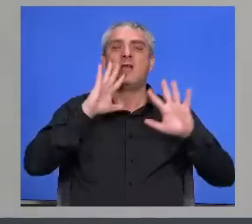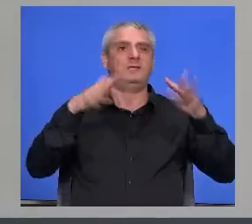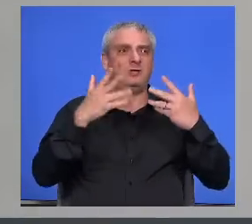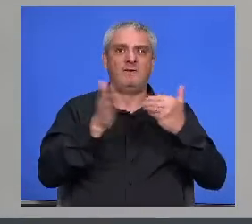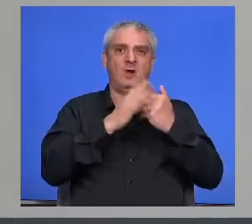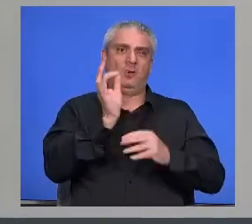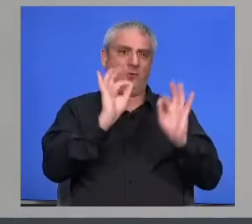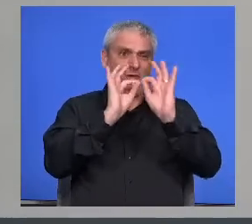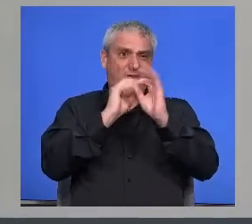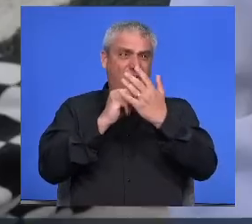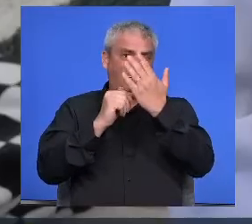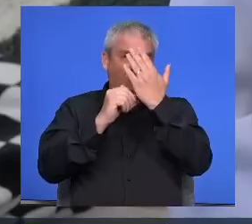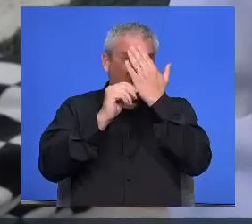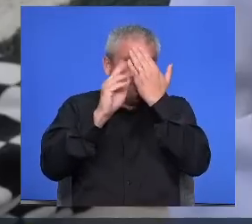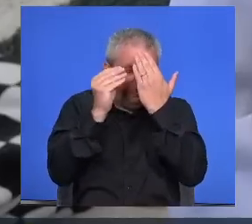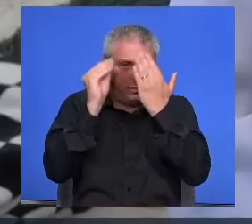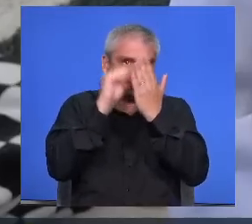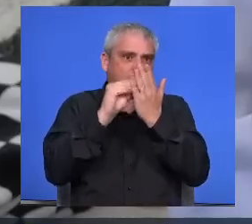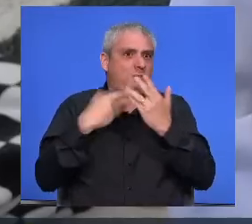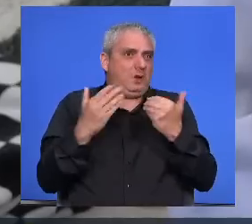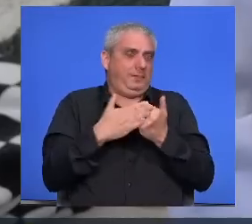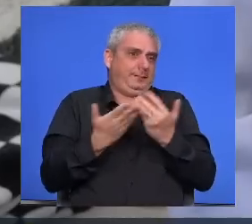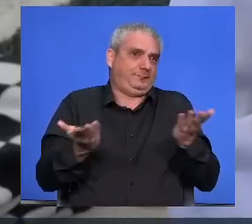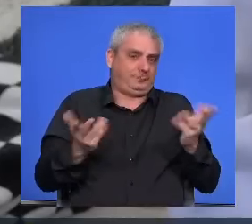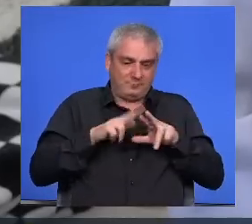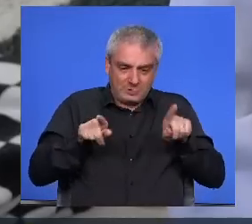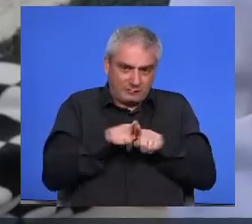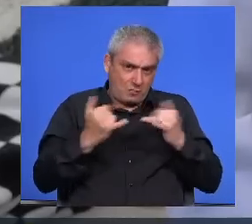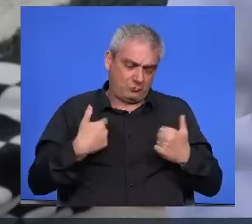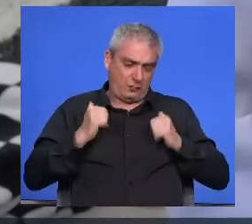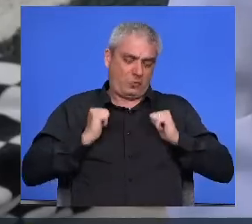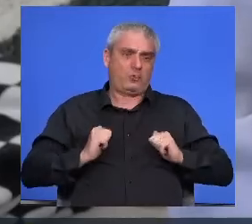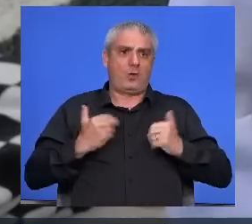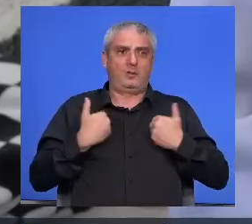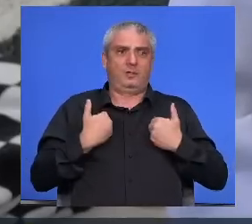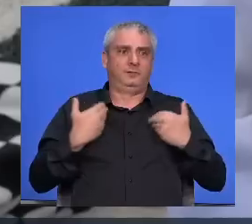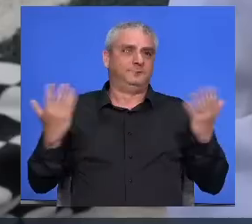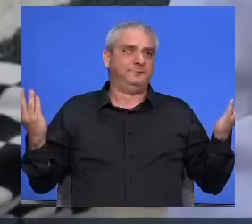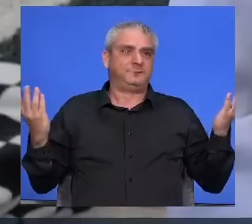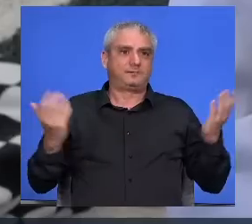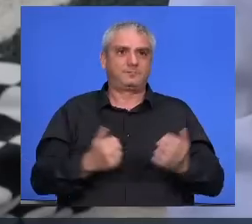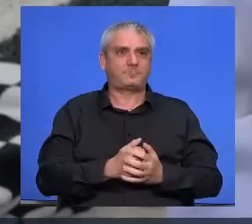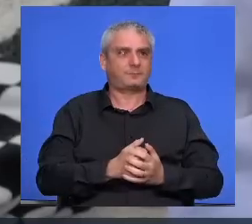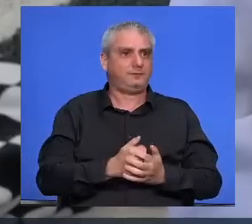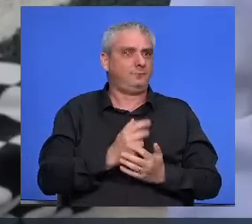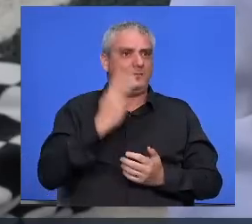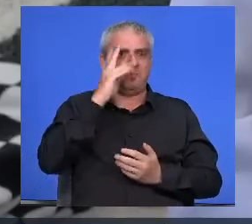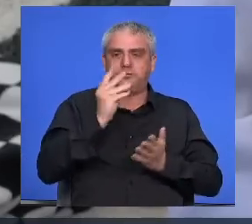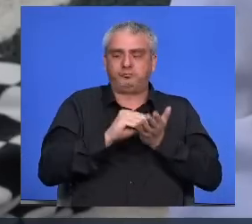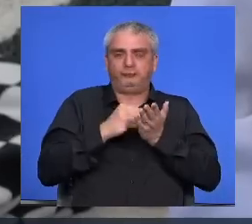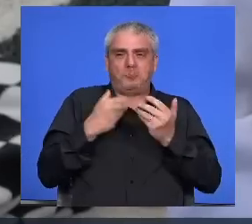להתחתן. מה אני אעשה? זה קודם, אני עכשיו, אולי דור שלי הכי פשוט, מה אני אעשה? אני